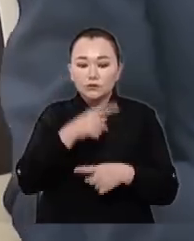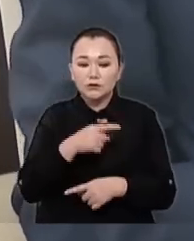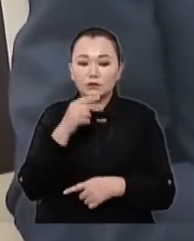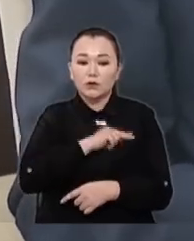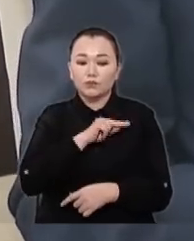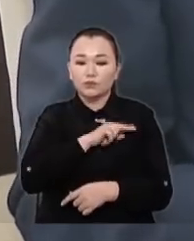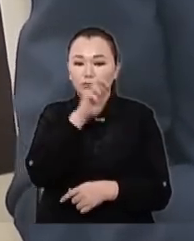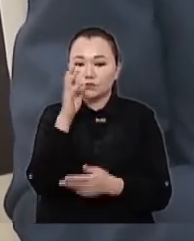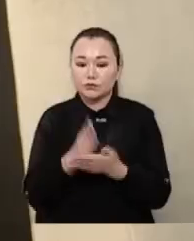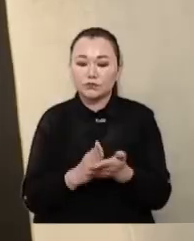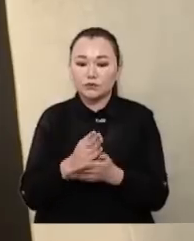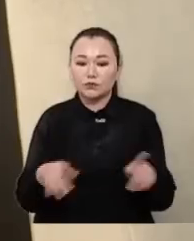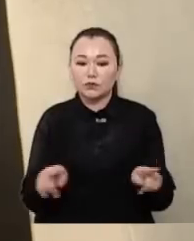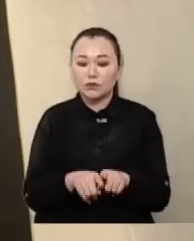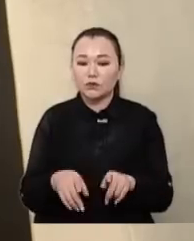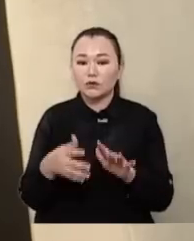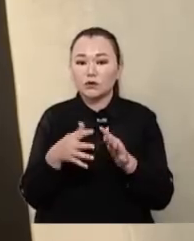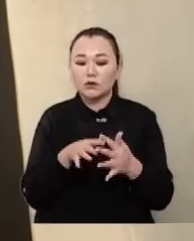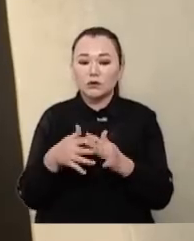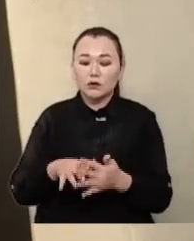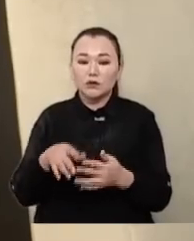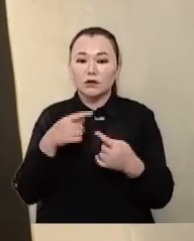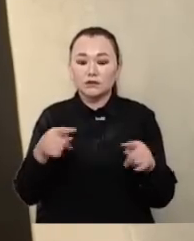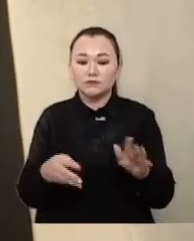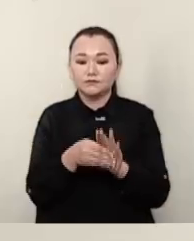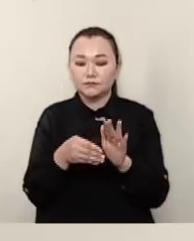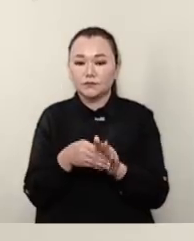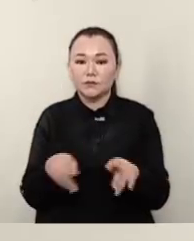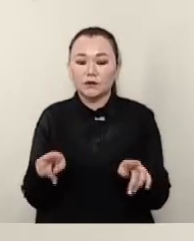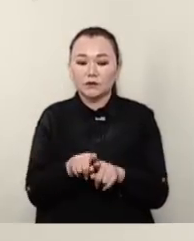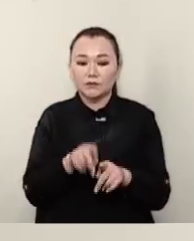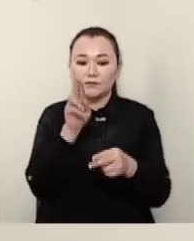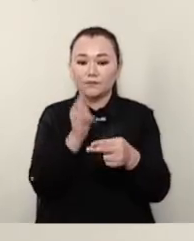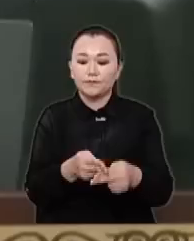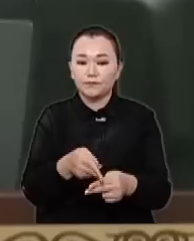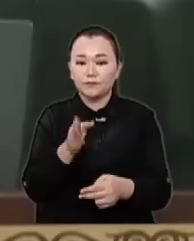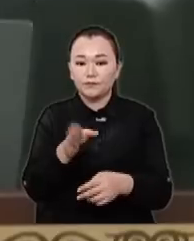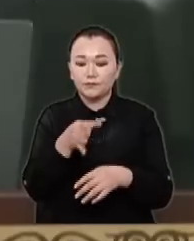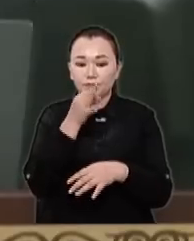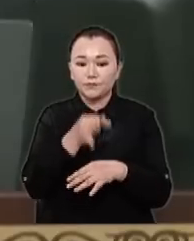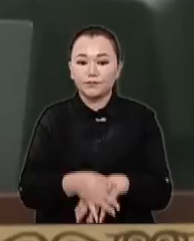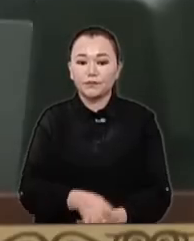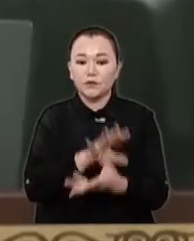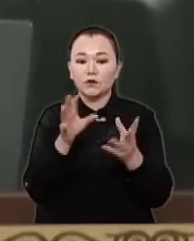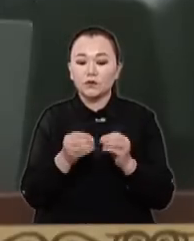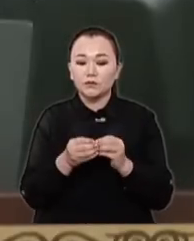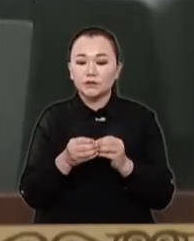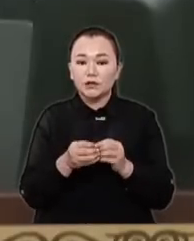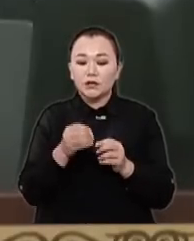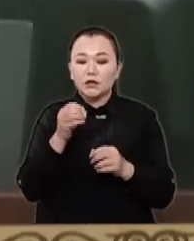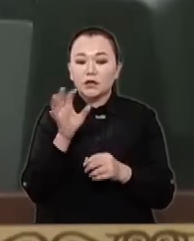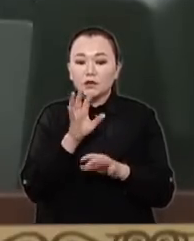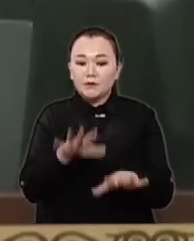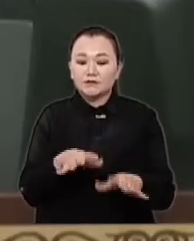істері агенттігі осылайша өңірлерде дендеген жемқорлыққа да тұсау саламыз деп отыр. Жалпы мына өңірлер